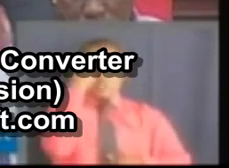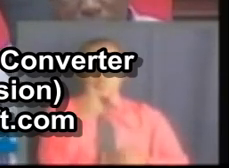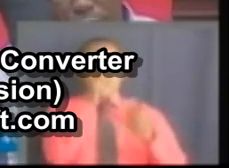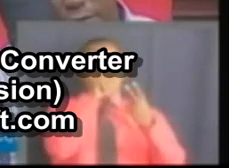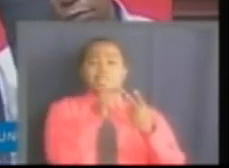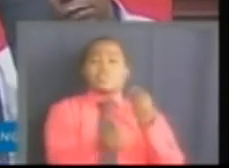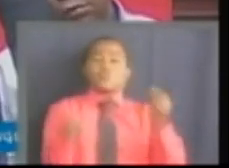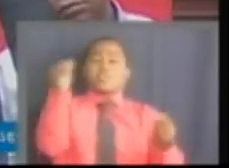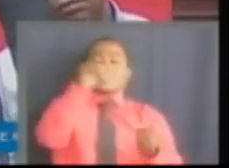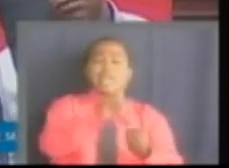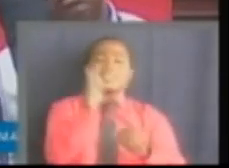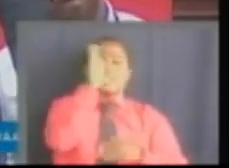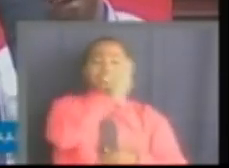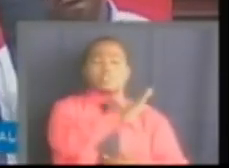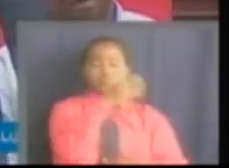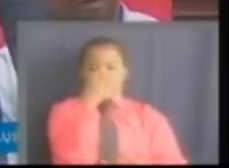siku mbili